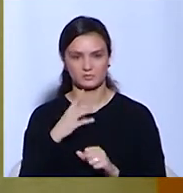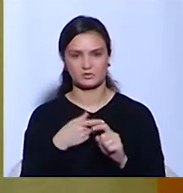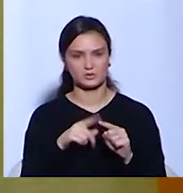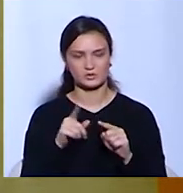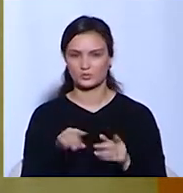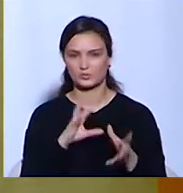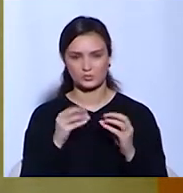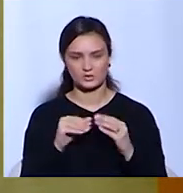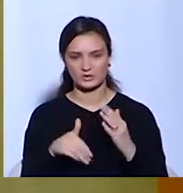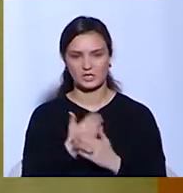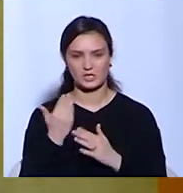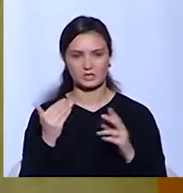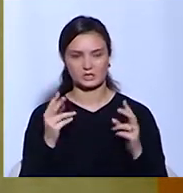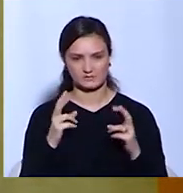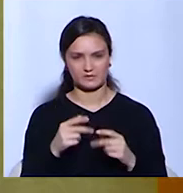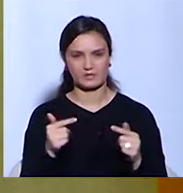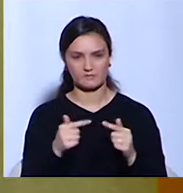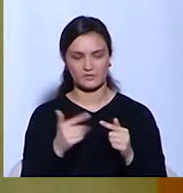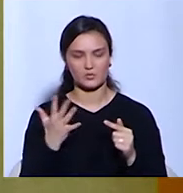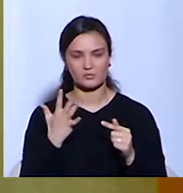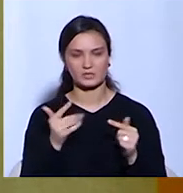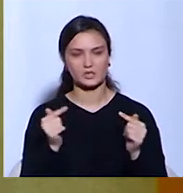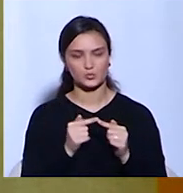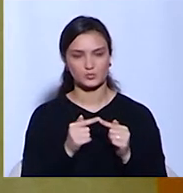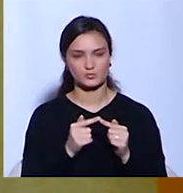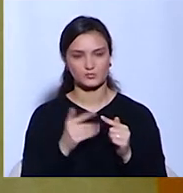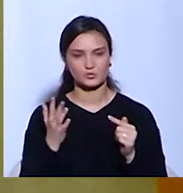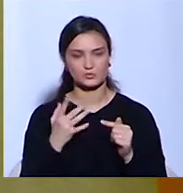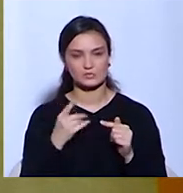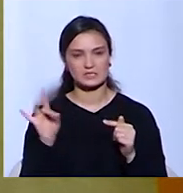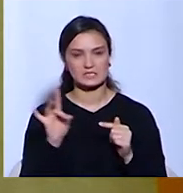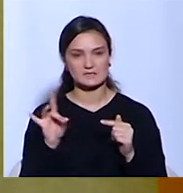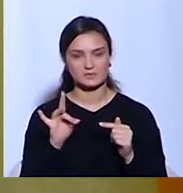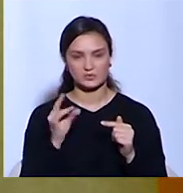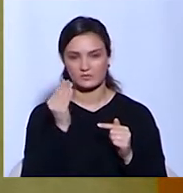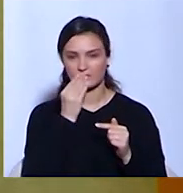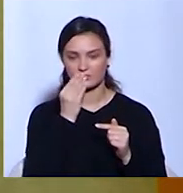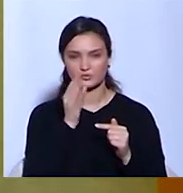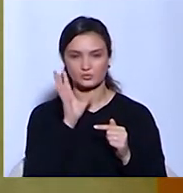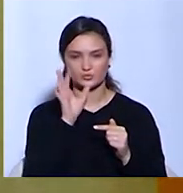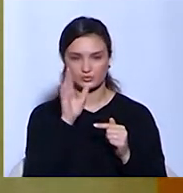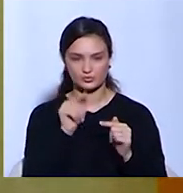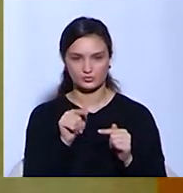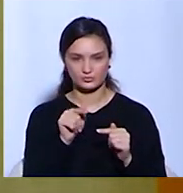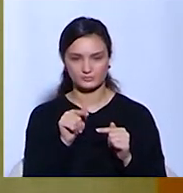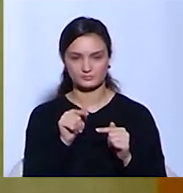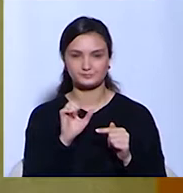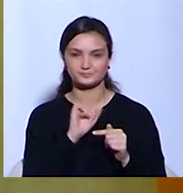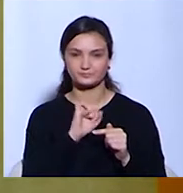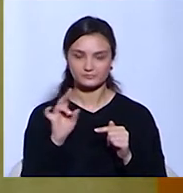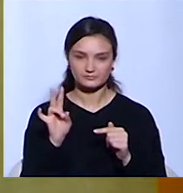არის სრულიად ახალი კვლევა, რომელიც ადასტურებს, რომ უპირატესად ცხიმოვანი კვების დროს, ან